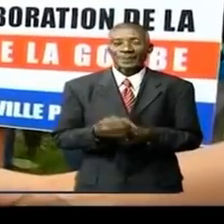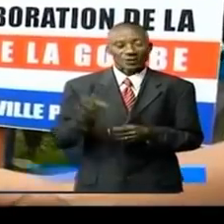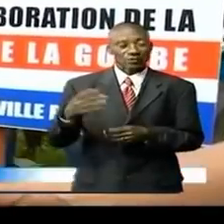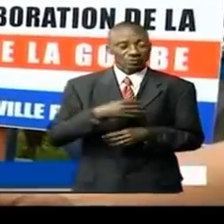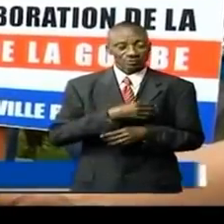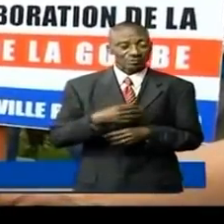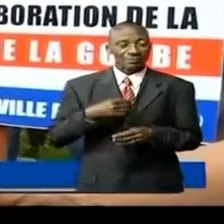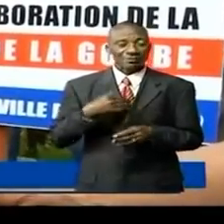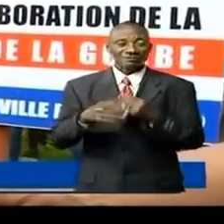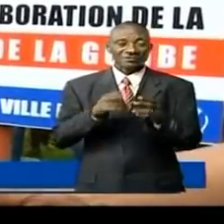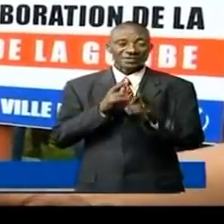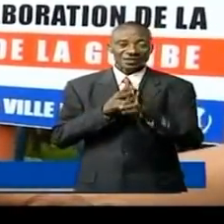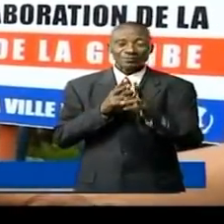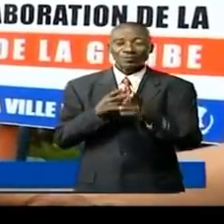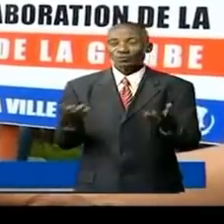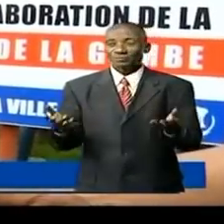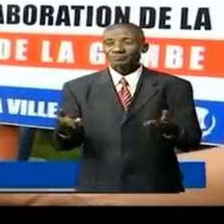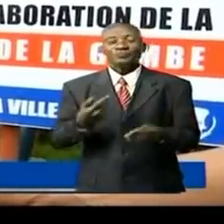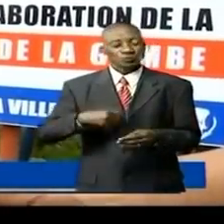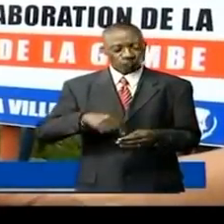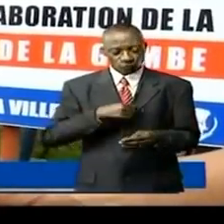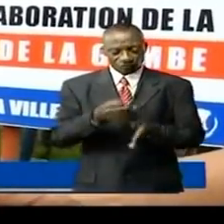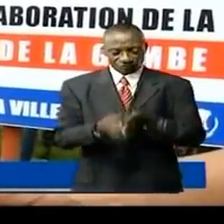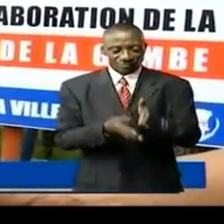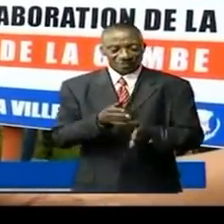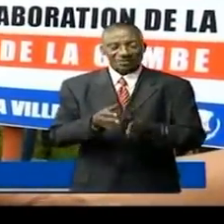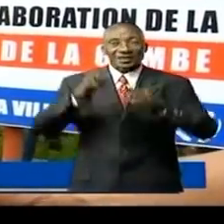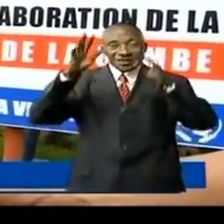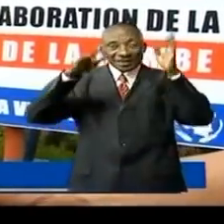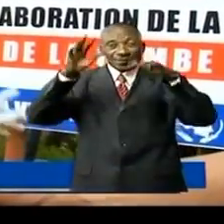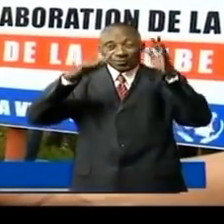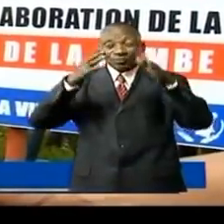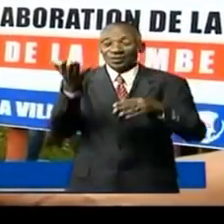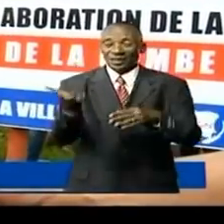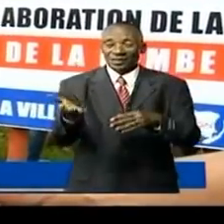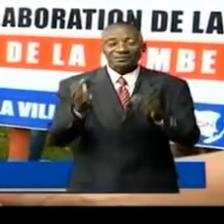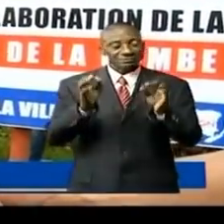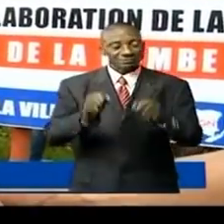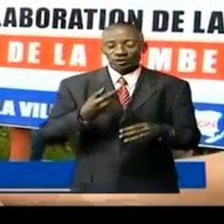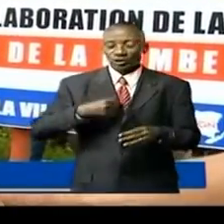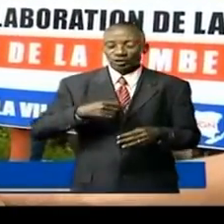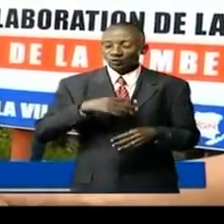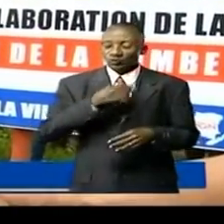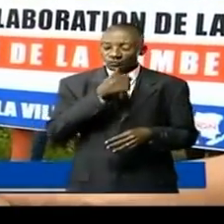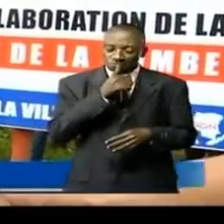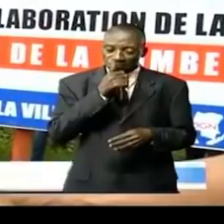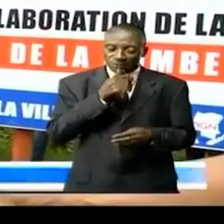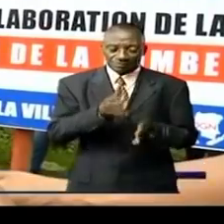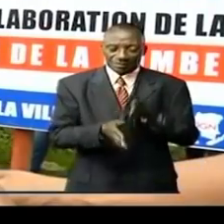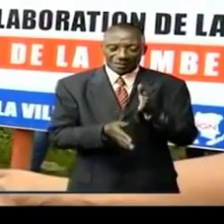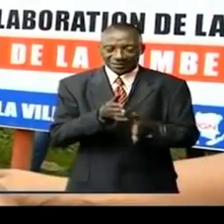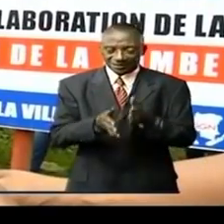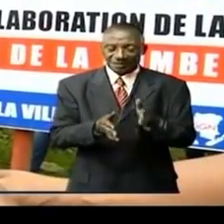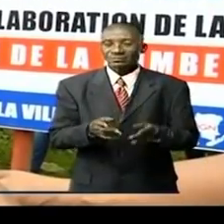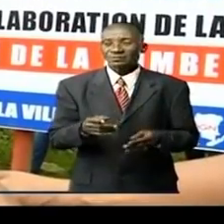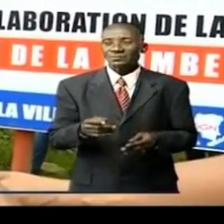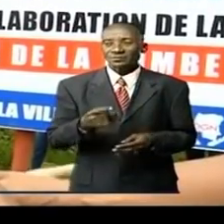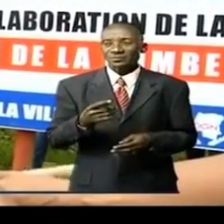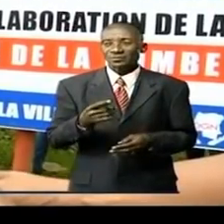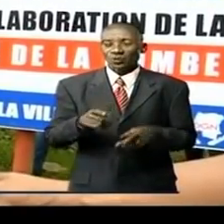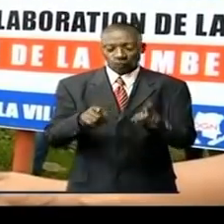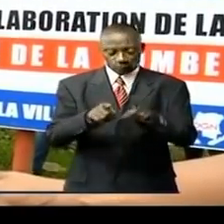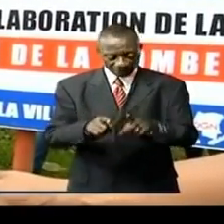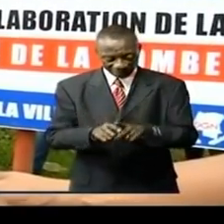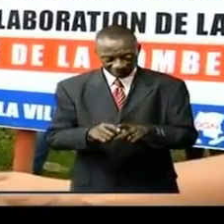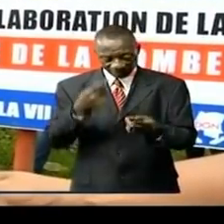nous avons marché sous la pluie. Les gens ont accepté d'être mouillés pour venir travailler et poser cette pancarte ici. Vous avez